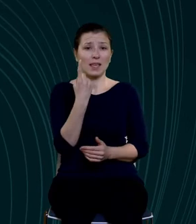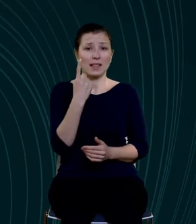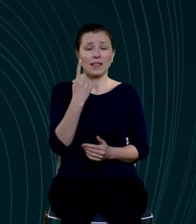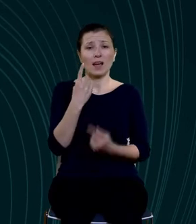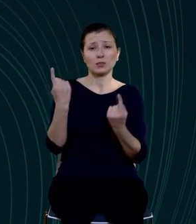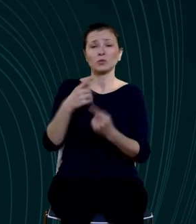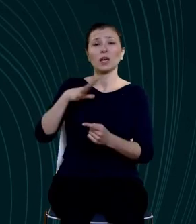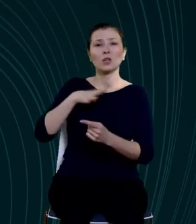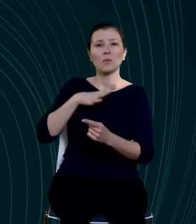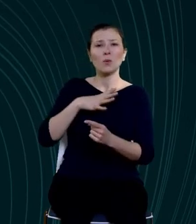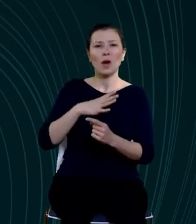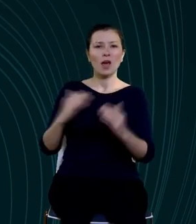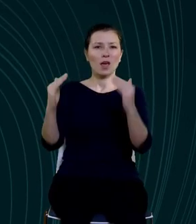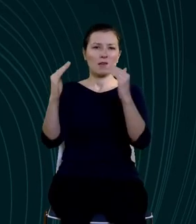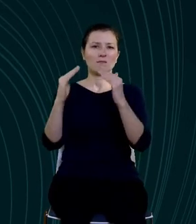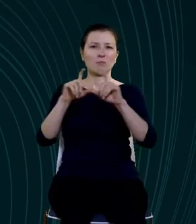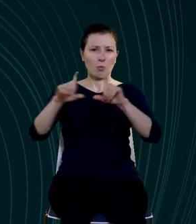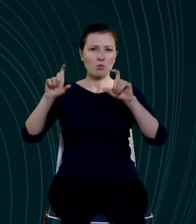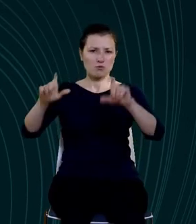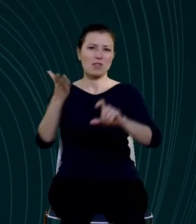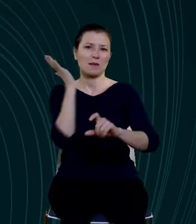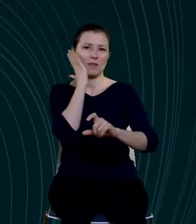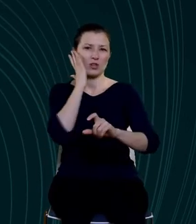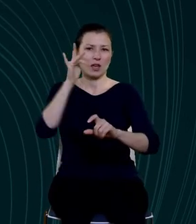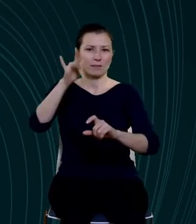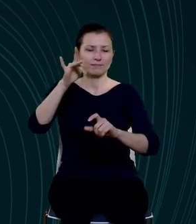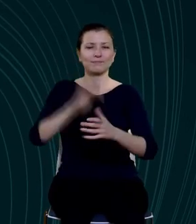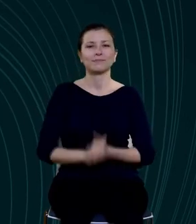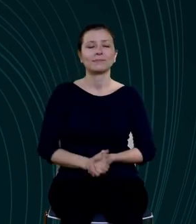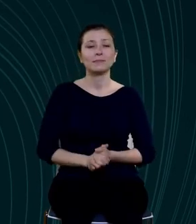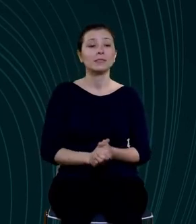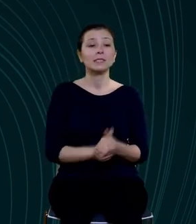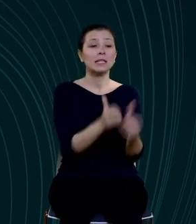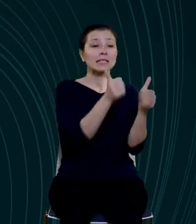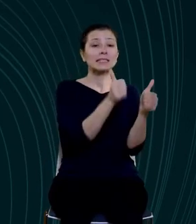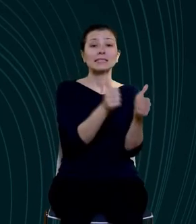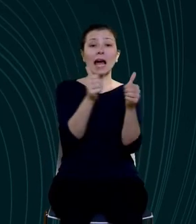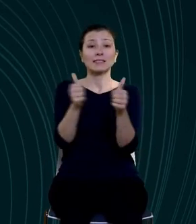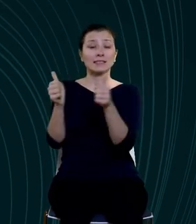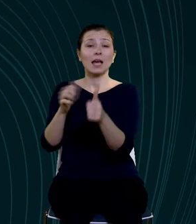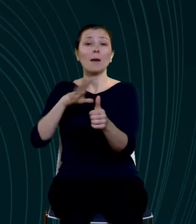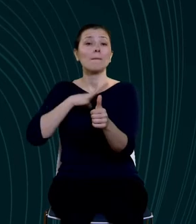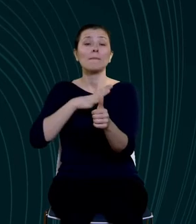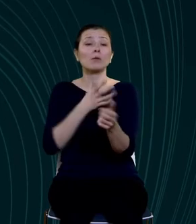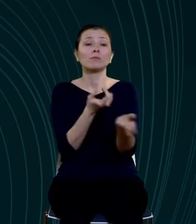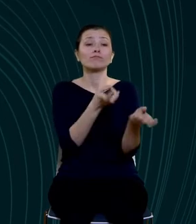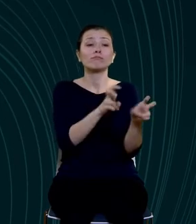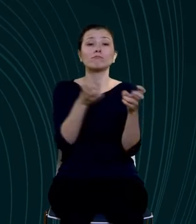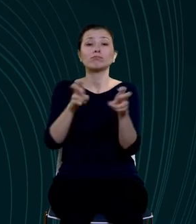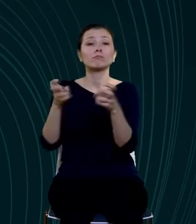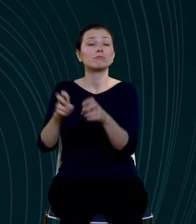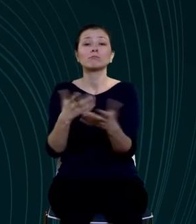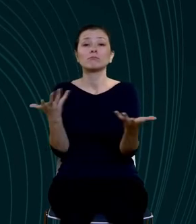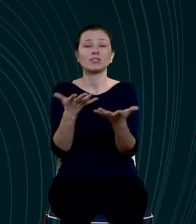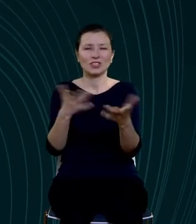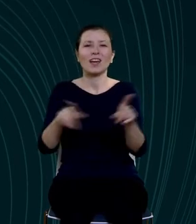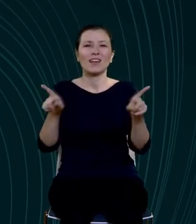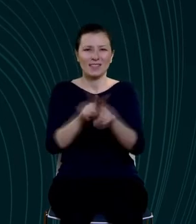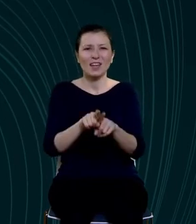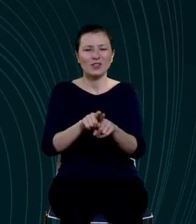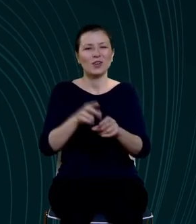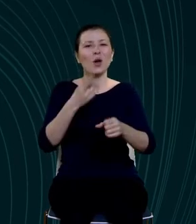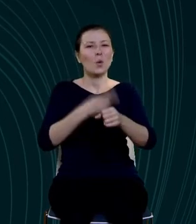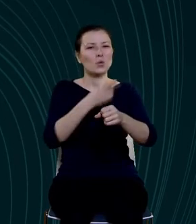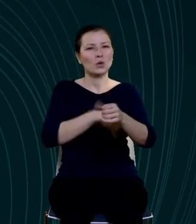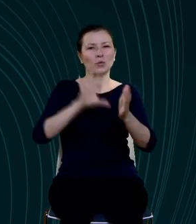również budynek mieszkalny. Stacje były instalowane także w urzędach miast.